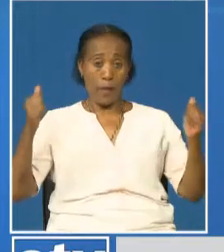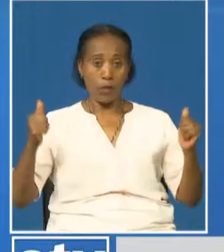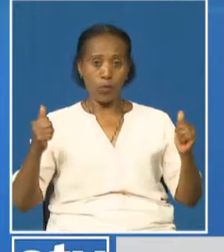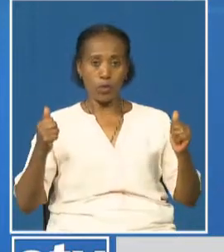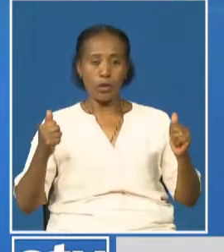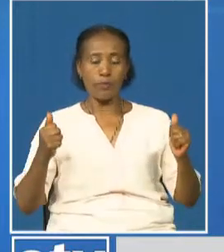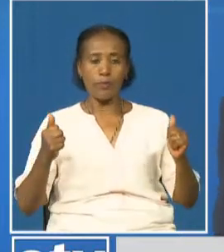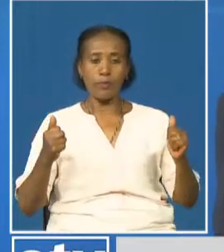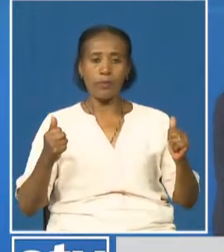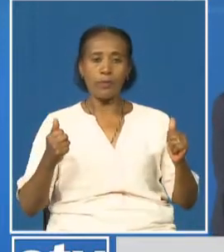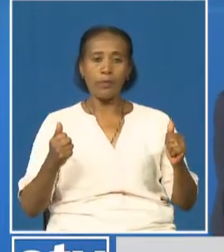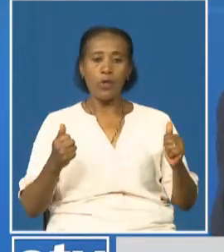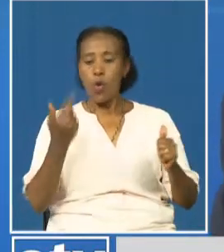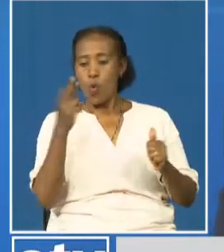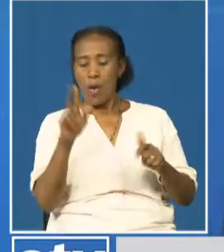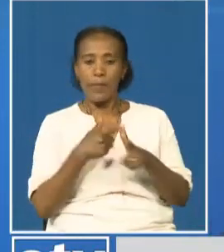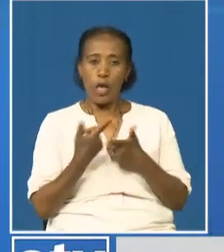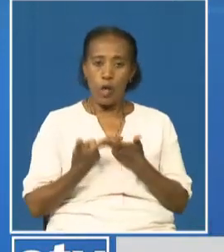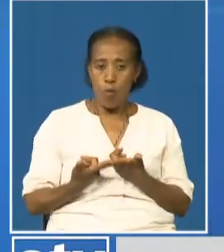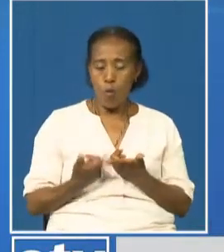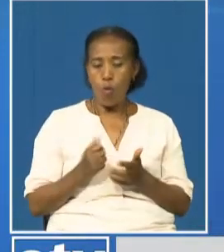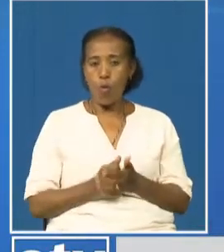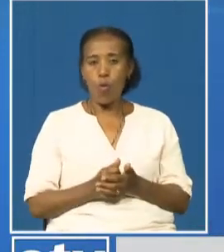ወጣቶችም ወይም ደግሞ